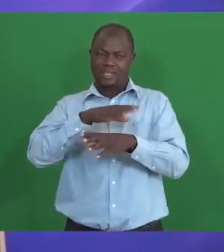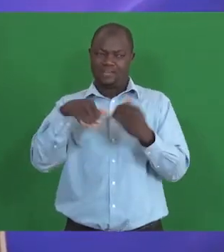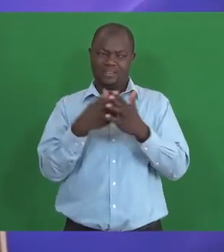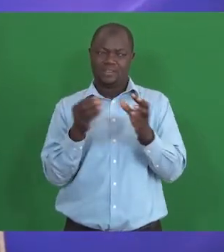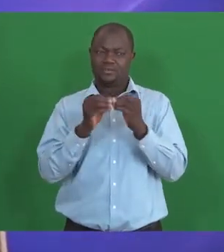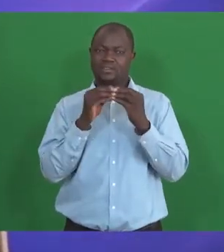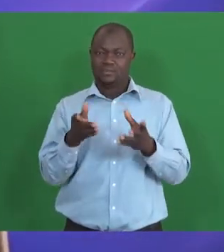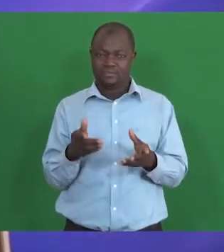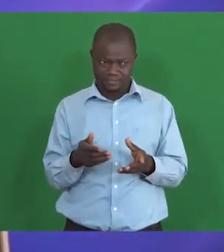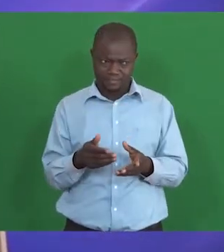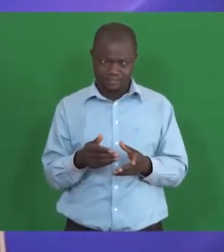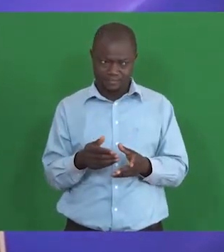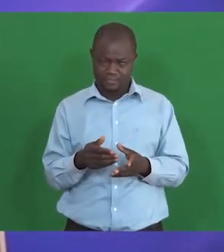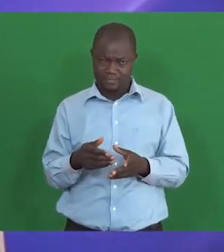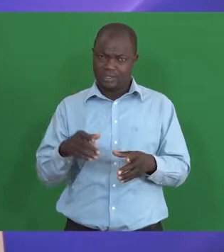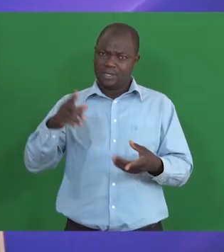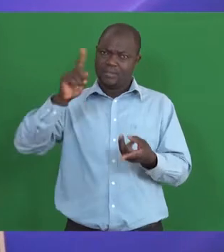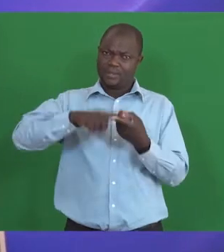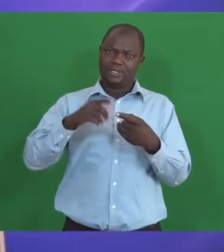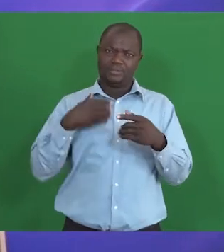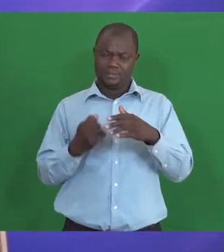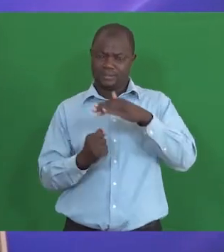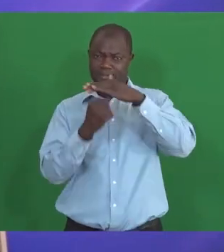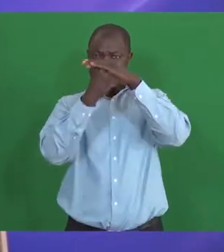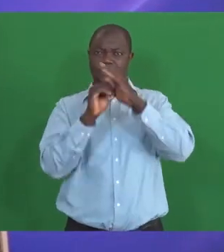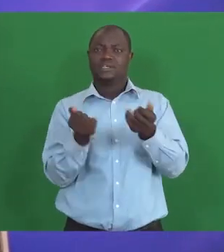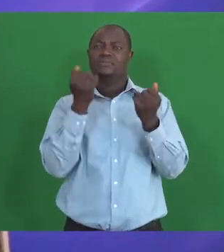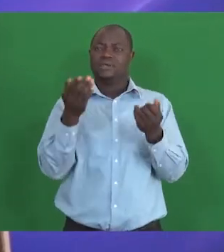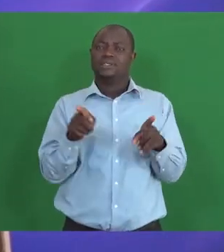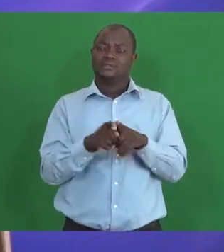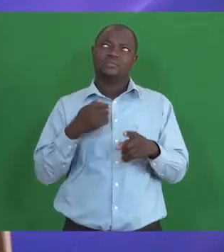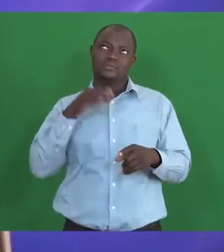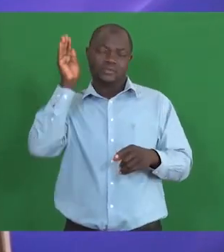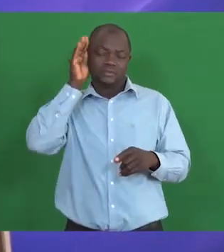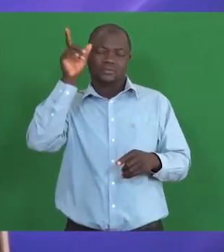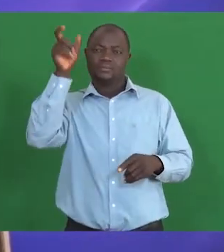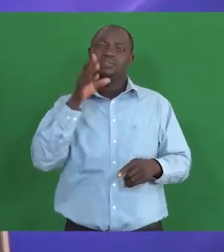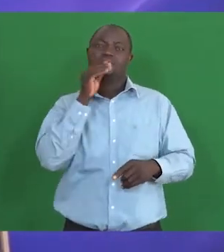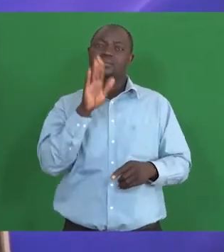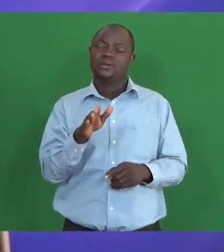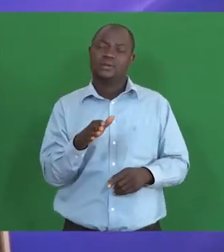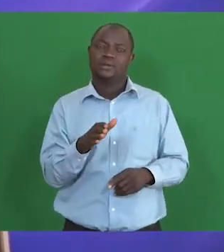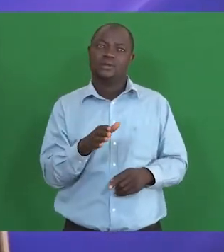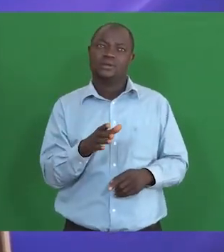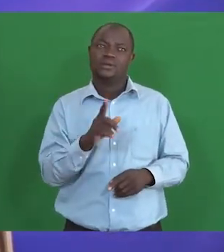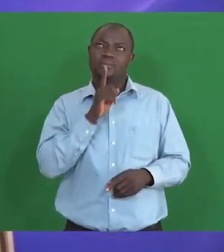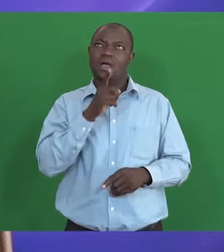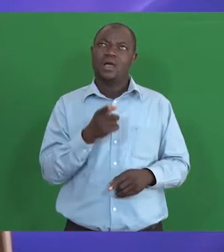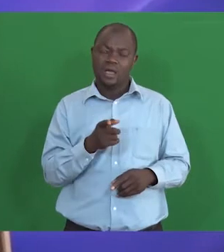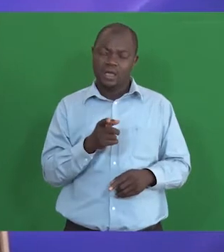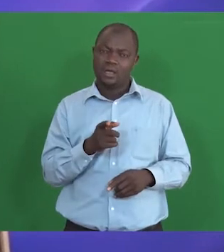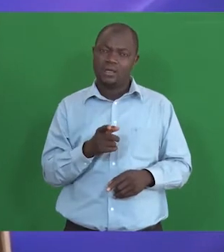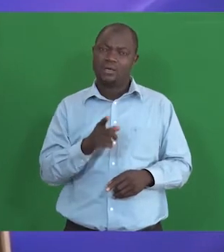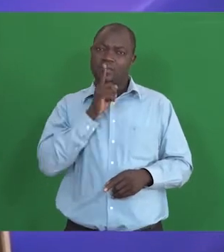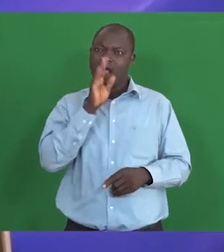chete. Ndichitsinhira mashoko yokuti ndanzwa mutauri ataura achiti nyaya